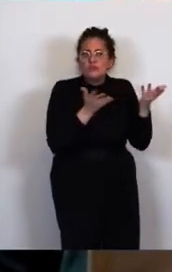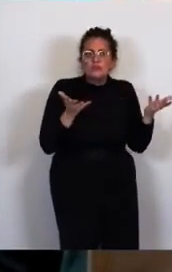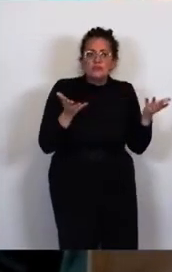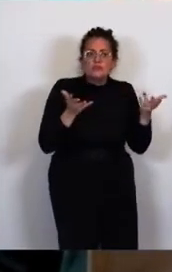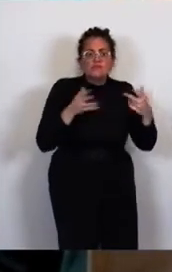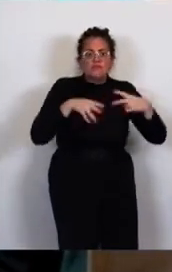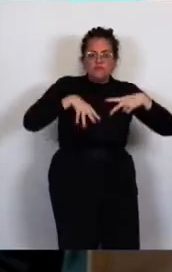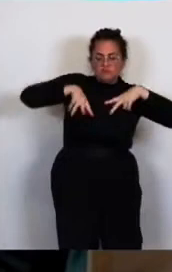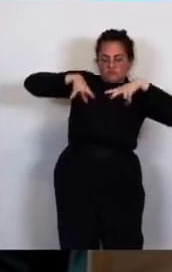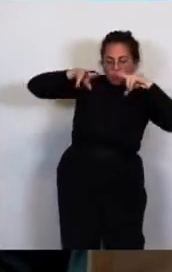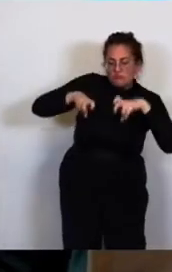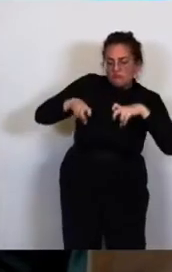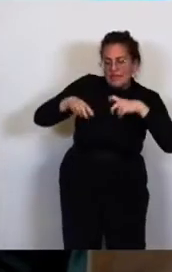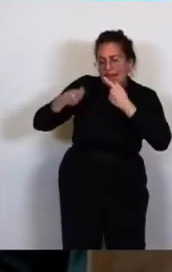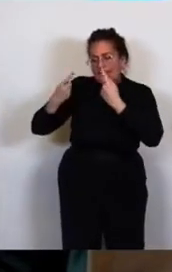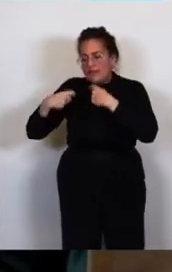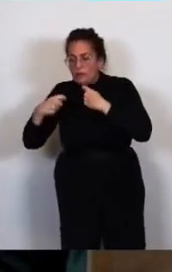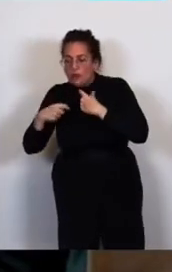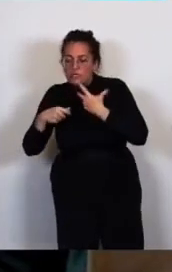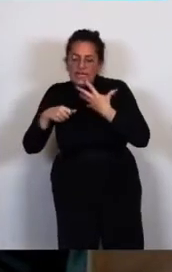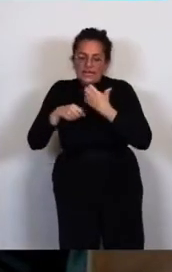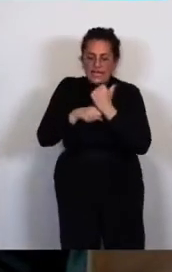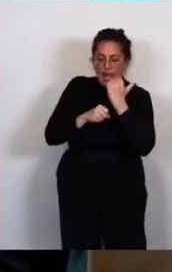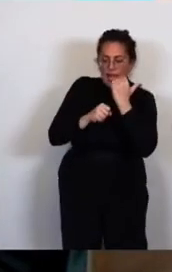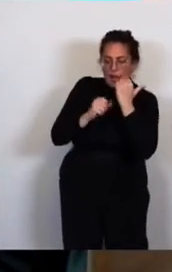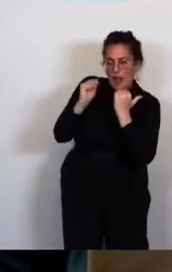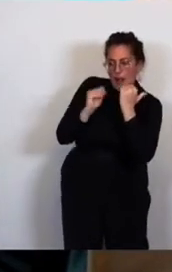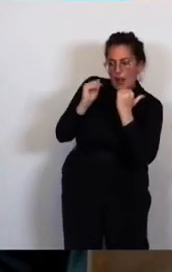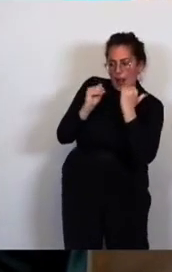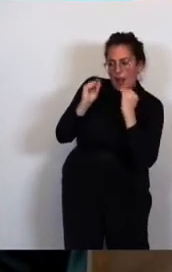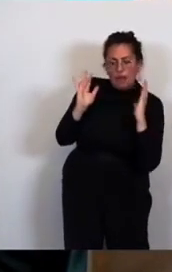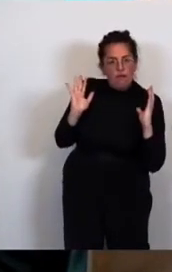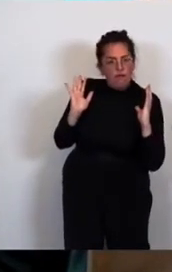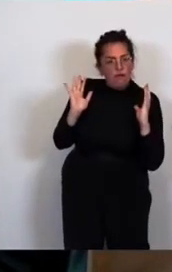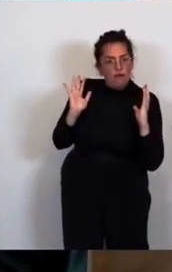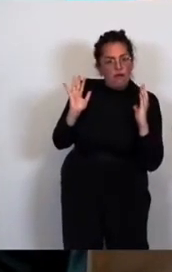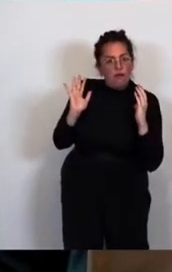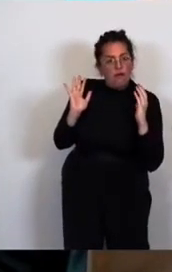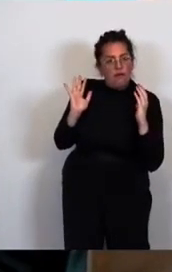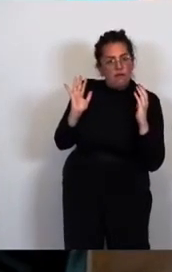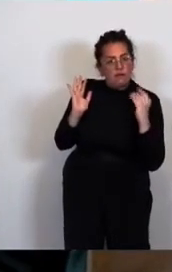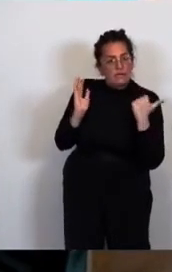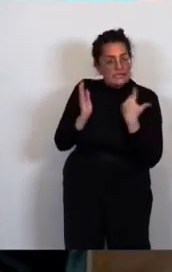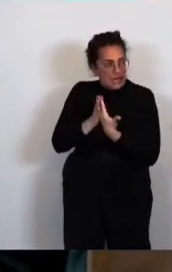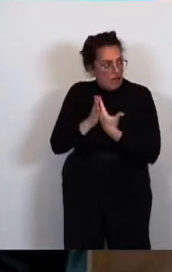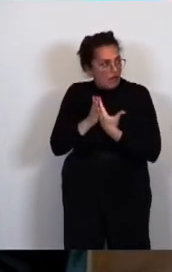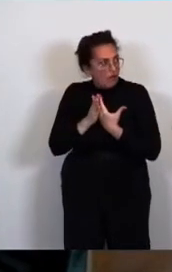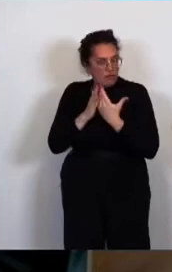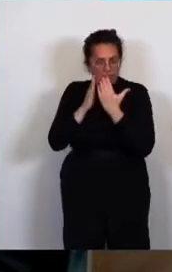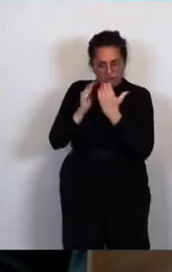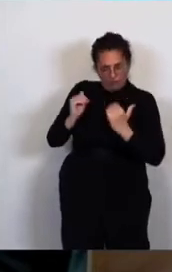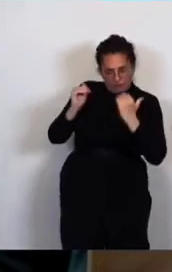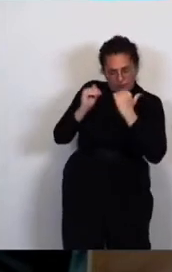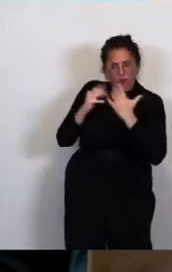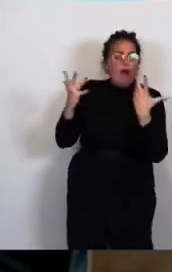analyses coût-avantage pour étayer des décisions présentant un bon rapport coût-efficacité.